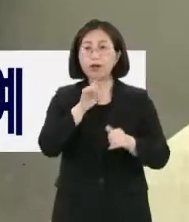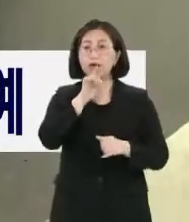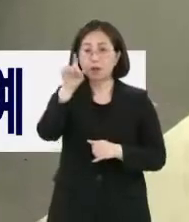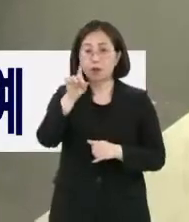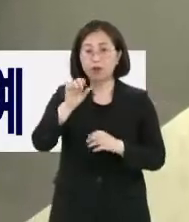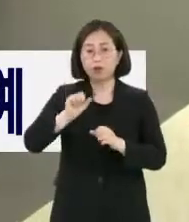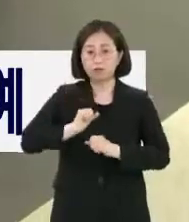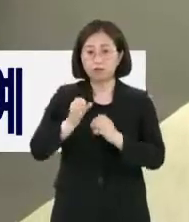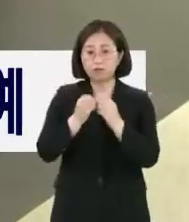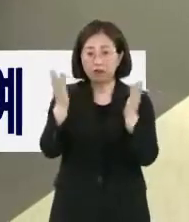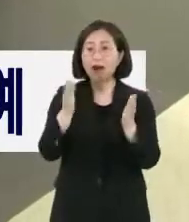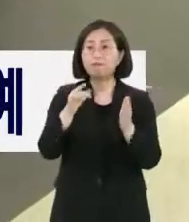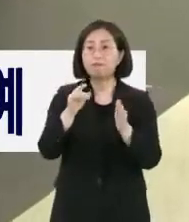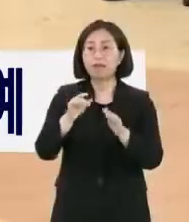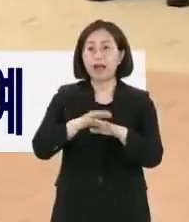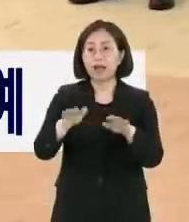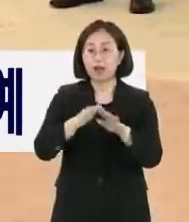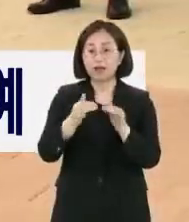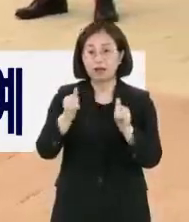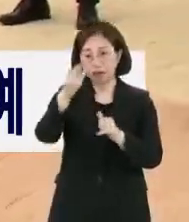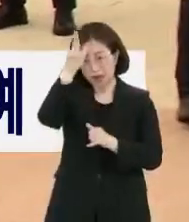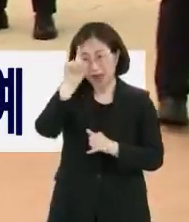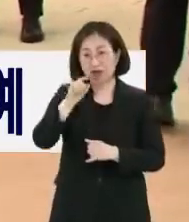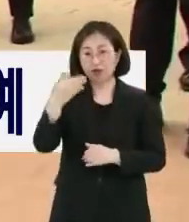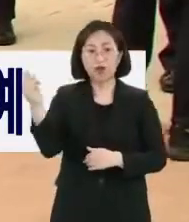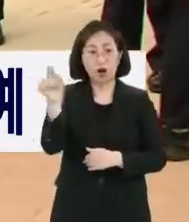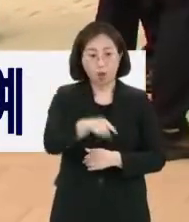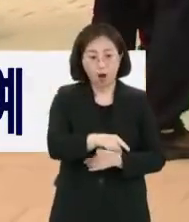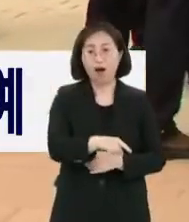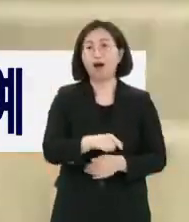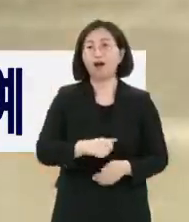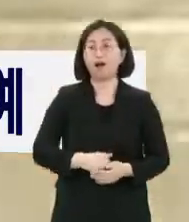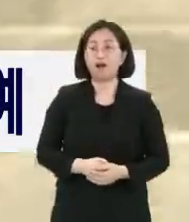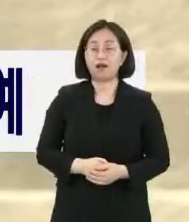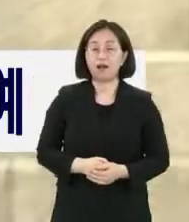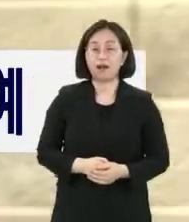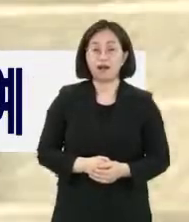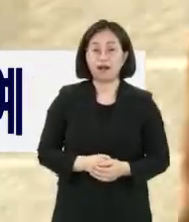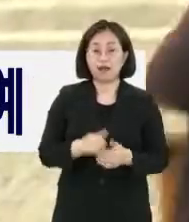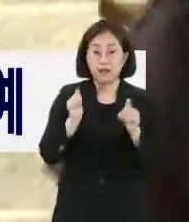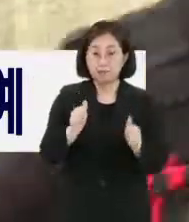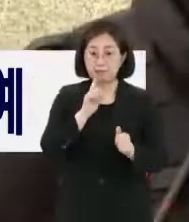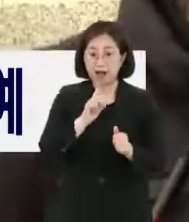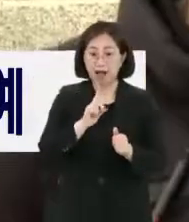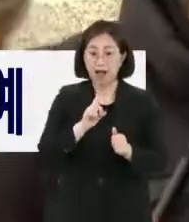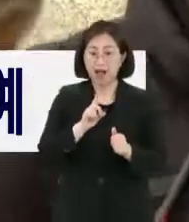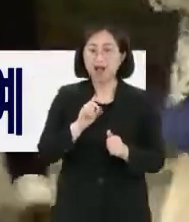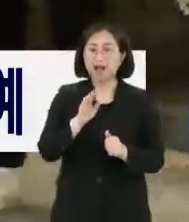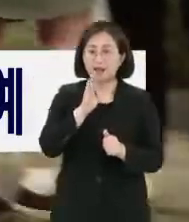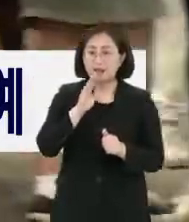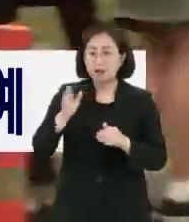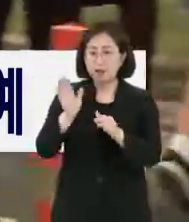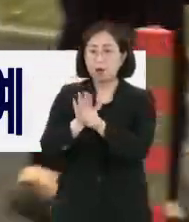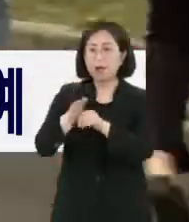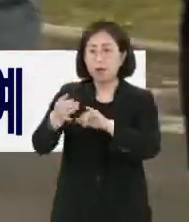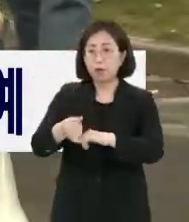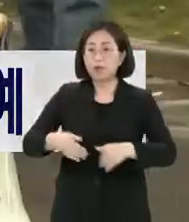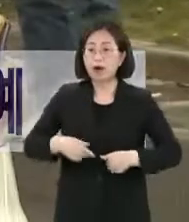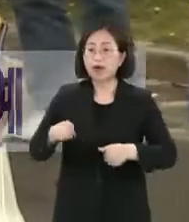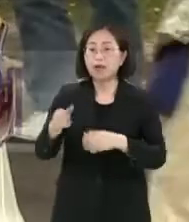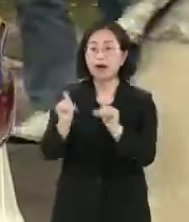신고로 군 폭발물 처리반과 경찰관, 소방관이 출동하기도 했습니다. 재판부는 실제 도움이 필요한 국민이 도움을